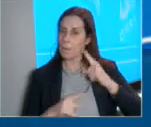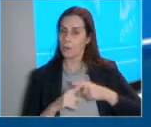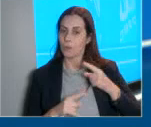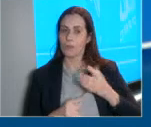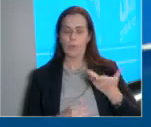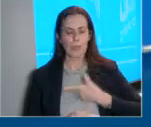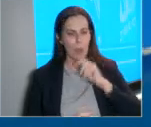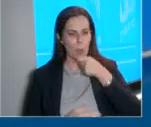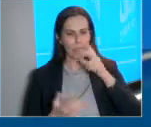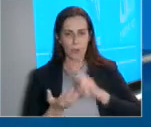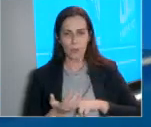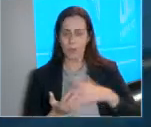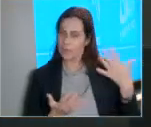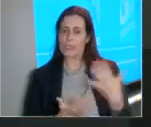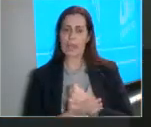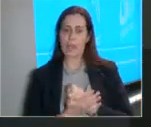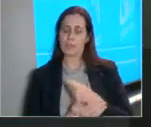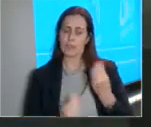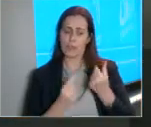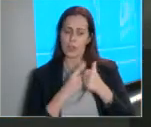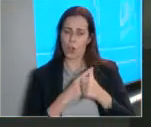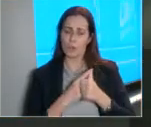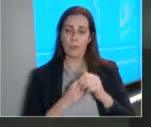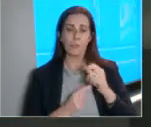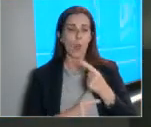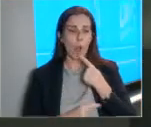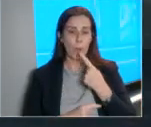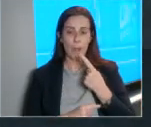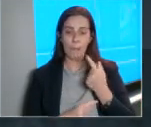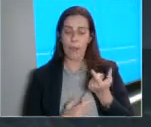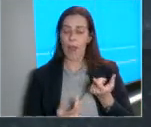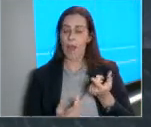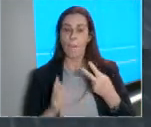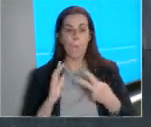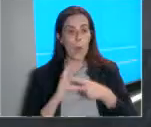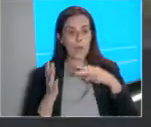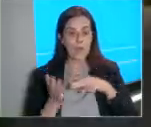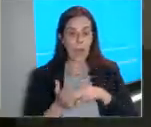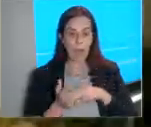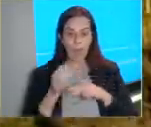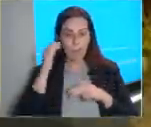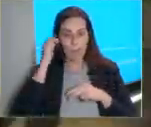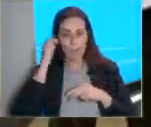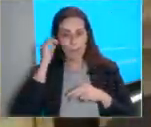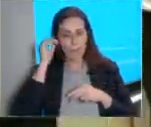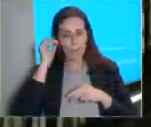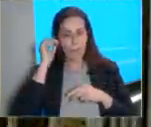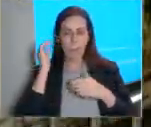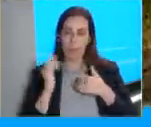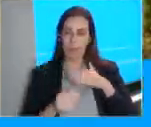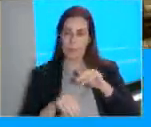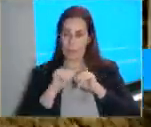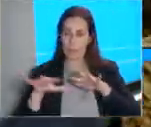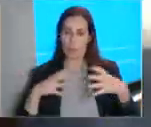אסף מודיעין נכון, והביא הצלחה. זה אחד. עכשיו, אם מדברים על ניצול הזדמנויות ופוליטיקה, יש מצב, ואני הרי